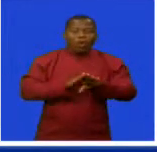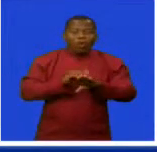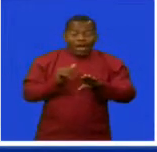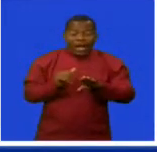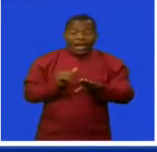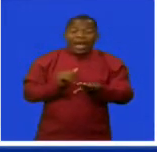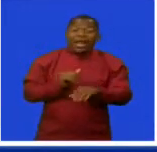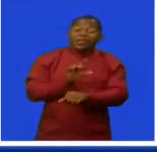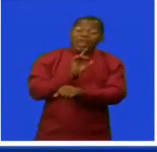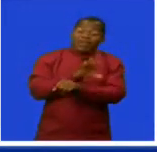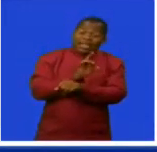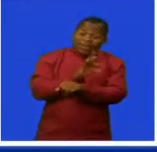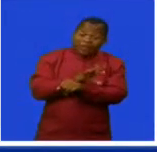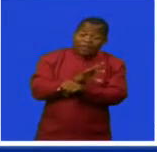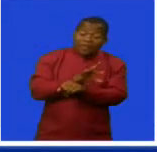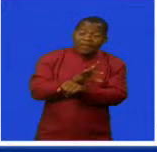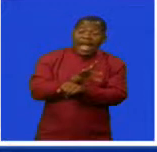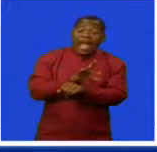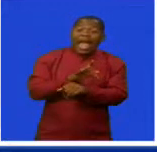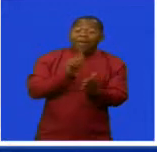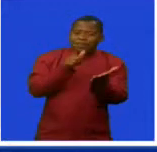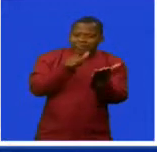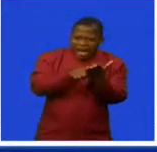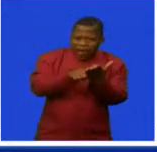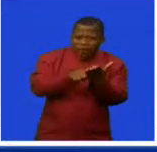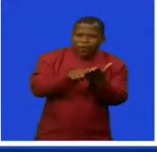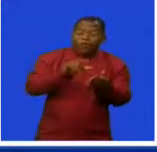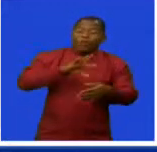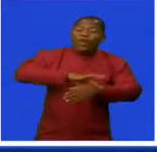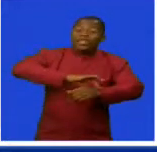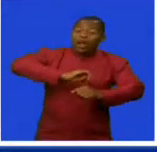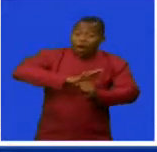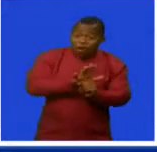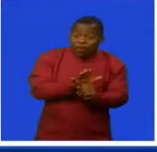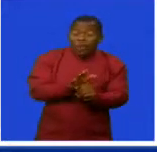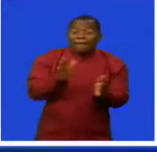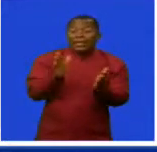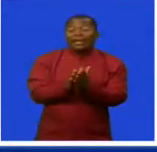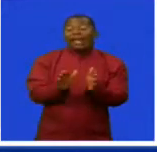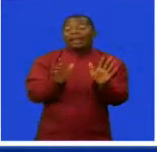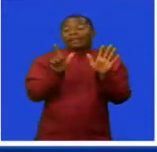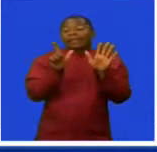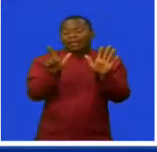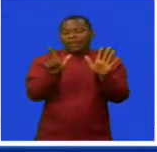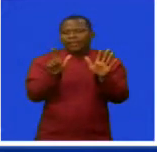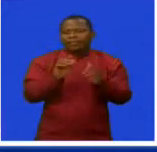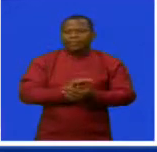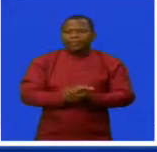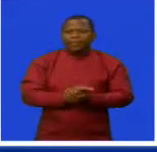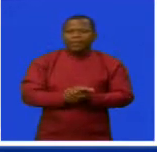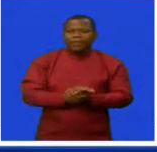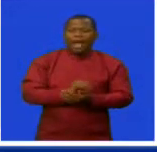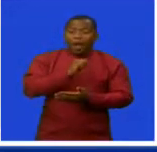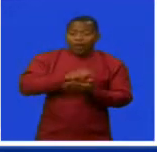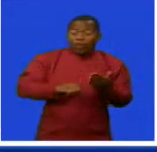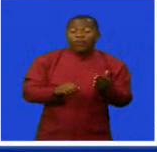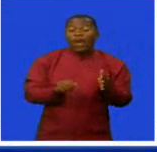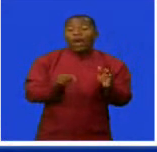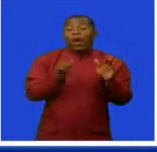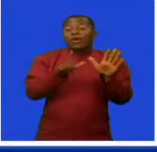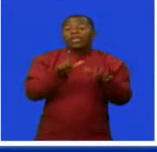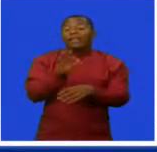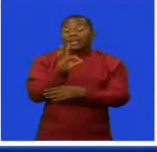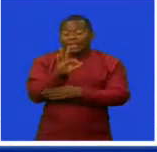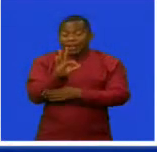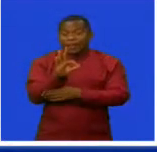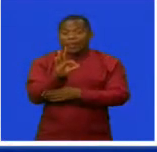bang-17 kulo 73 esemhambile kusukela kugege kube kumahamba maseyisini Jobet